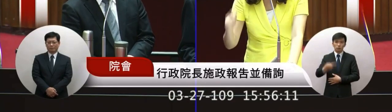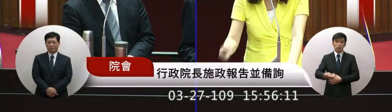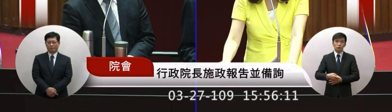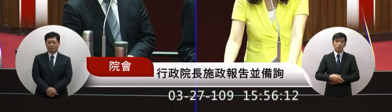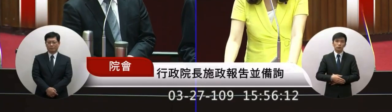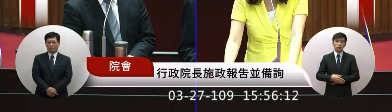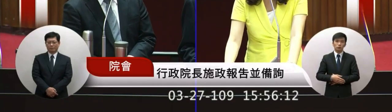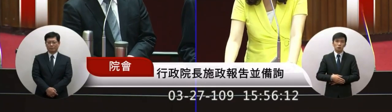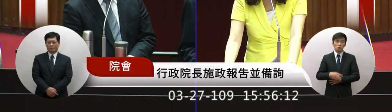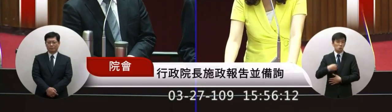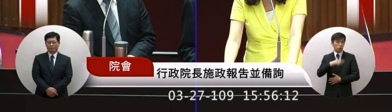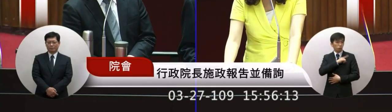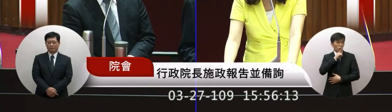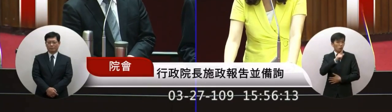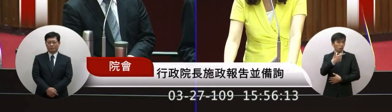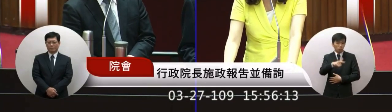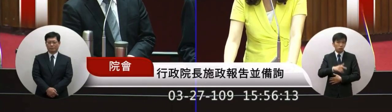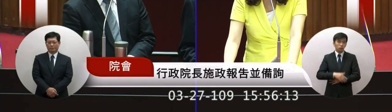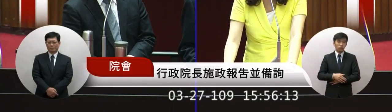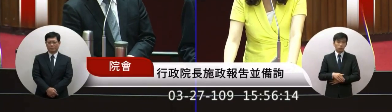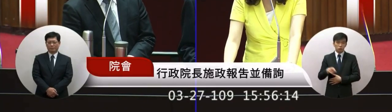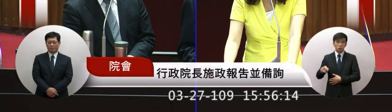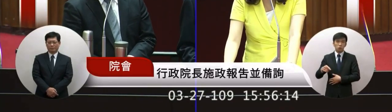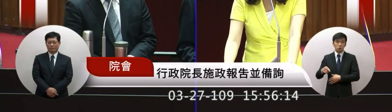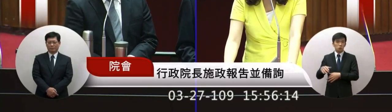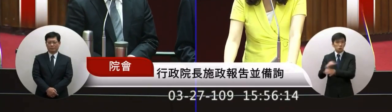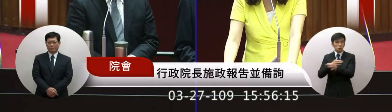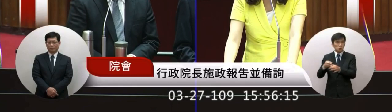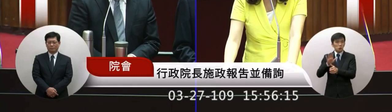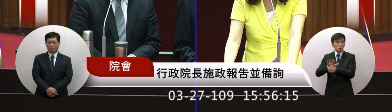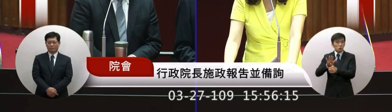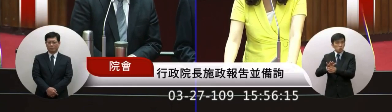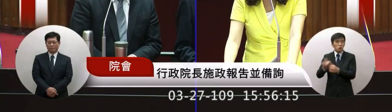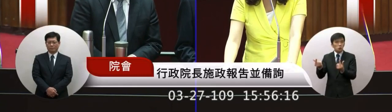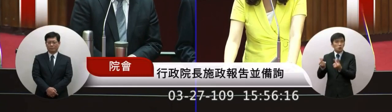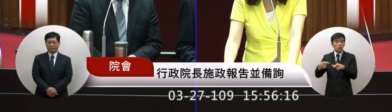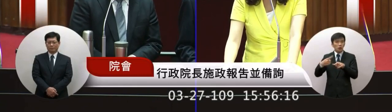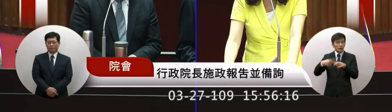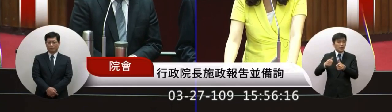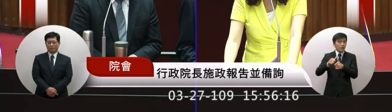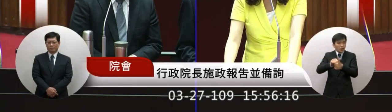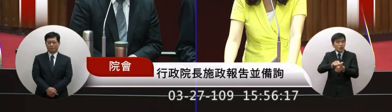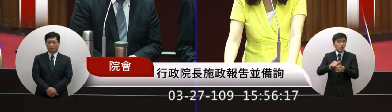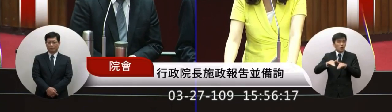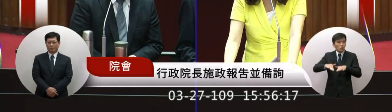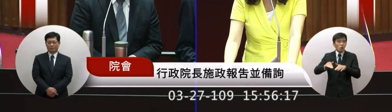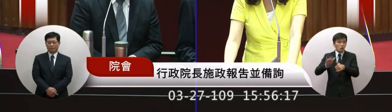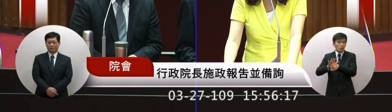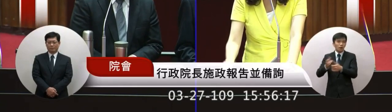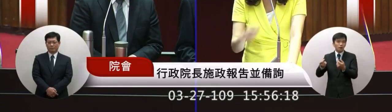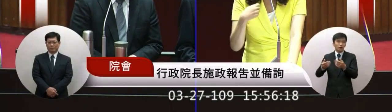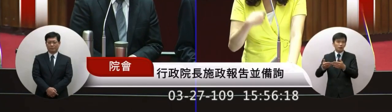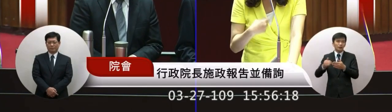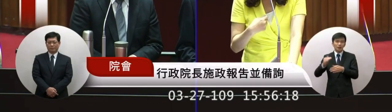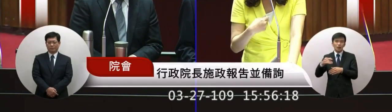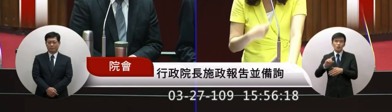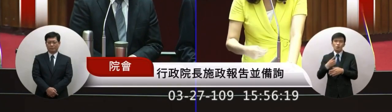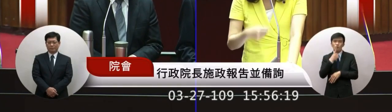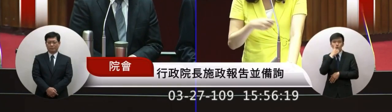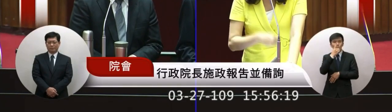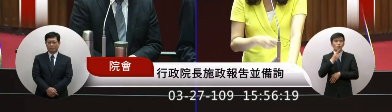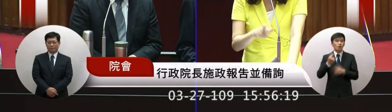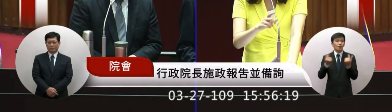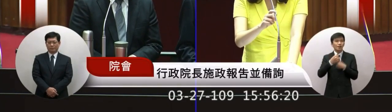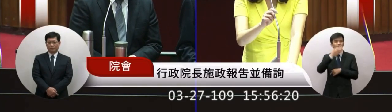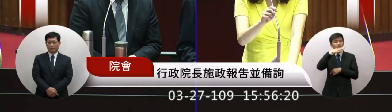这不是我讲的，旧经济要叶克膜，可是我们现在的药方开出来是只给我们的业界吃感冒药，这不是我说